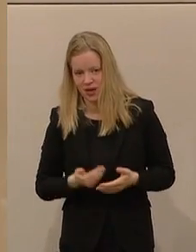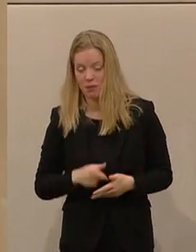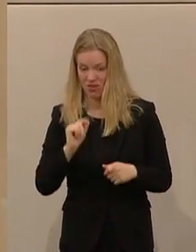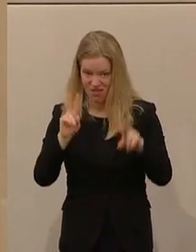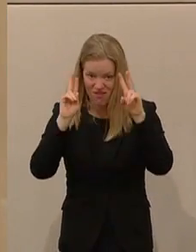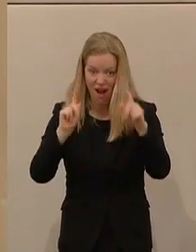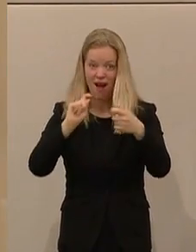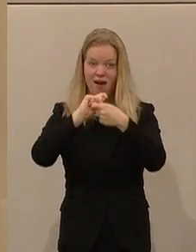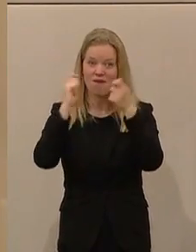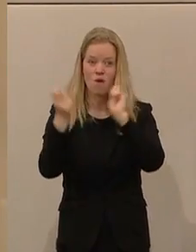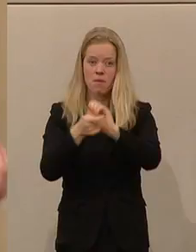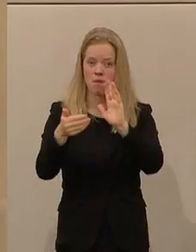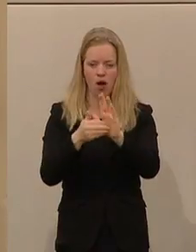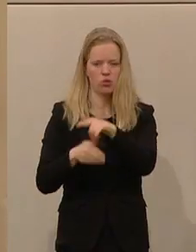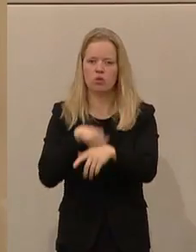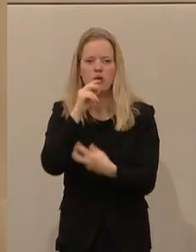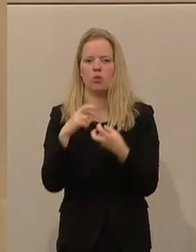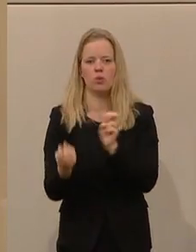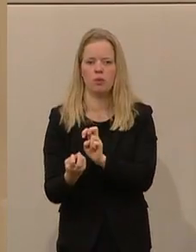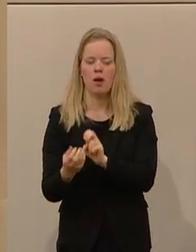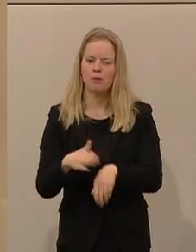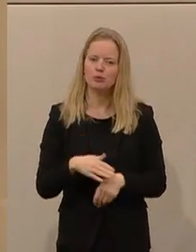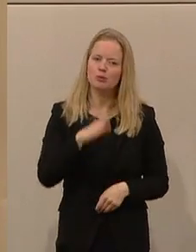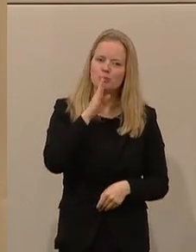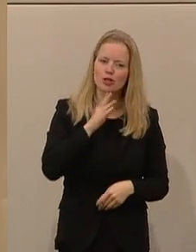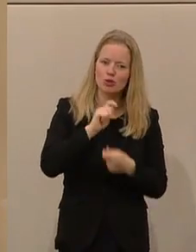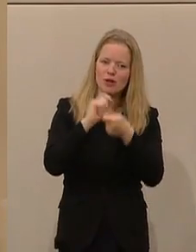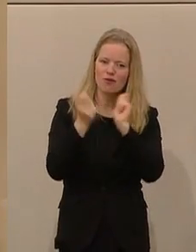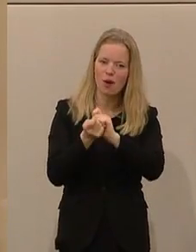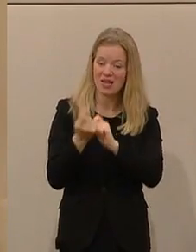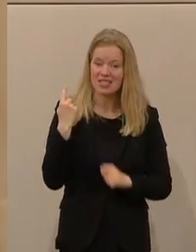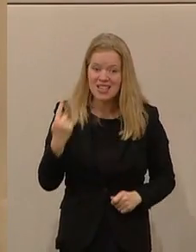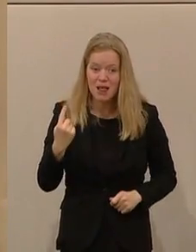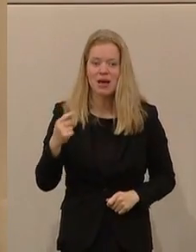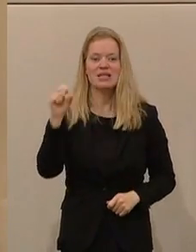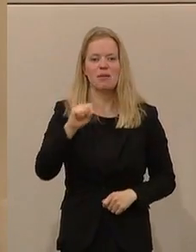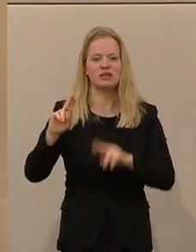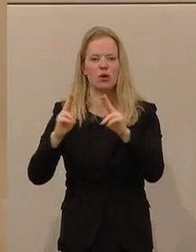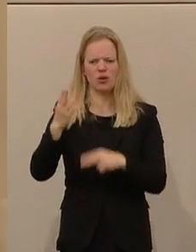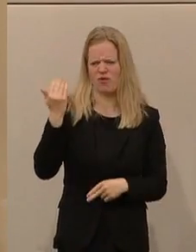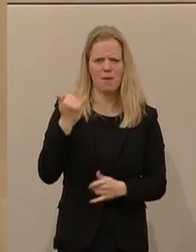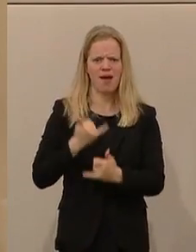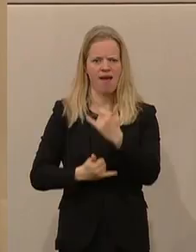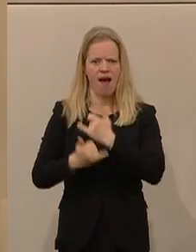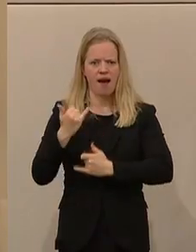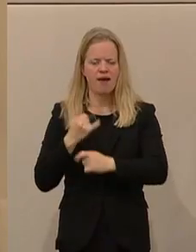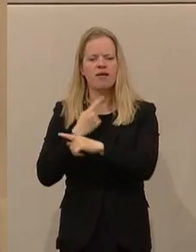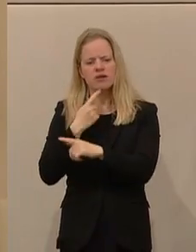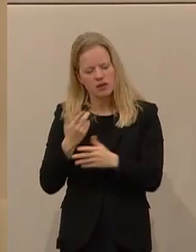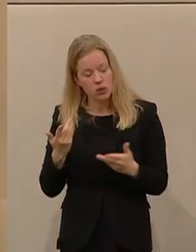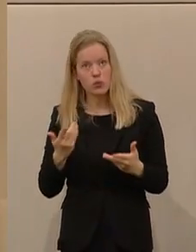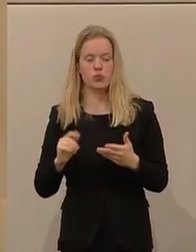Reformen anzugehen. Pensionsreform, noch von einem Sebastian Kurz, vor einigen Jahren als ganz